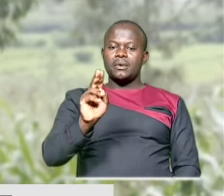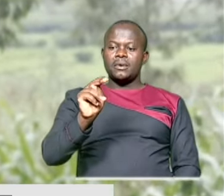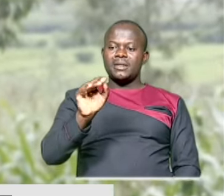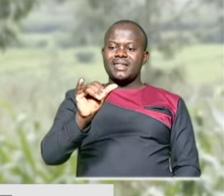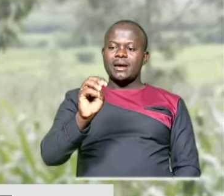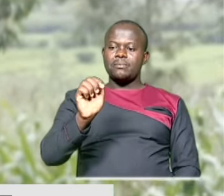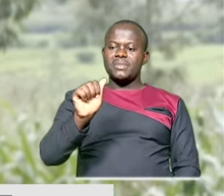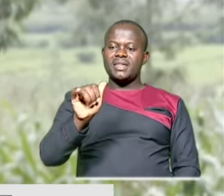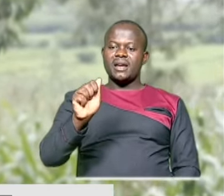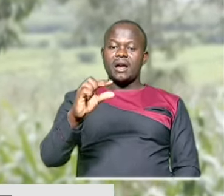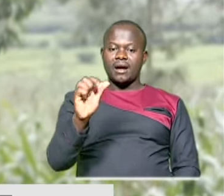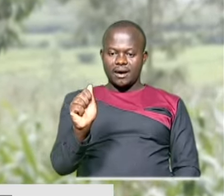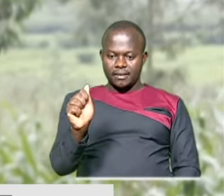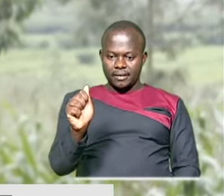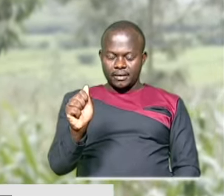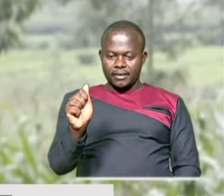Nyamiyaga.